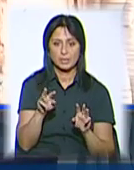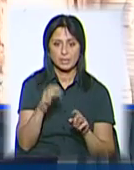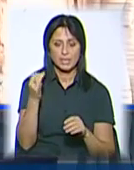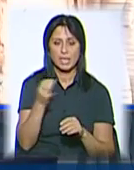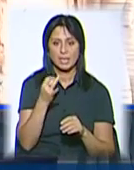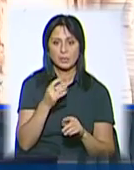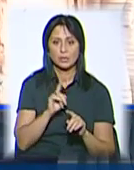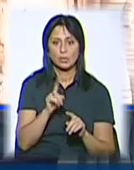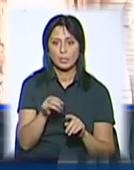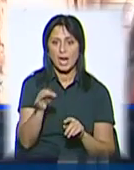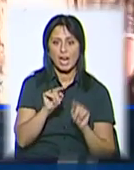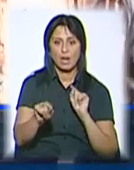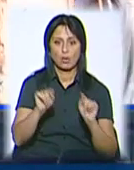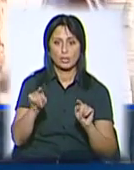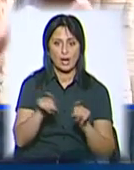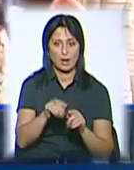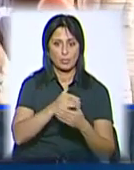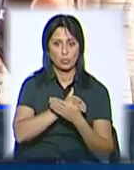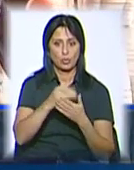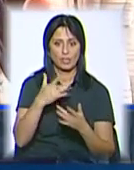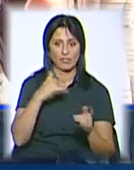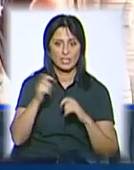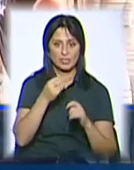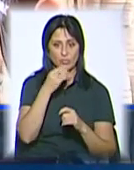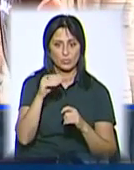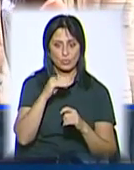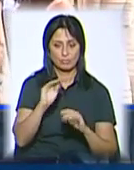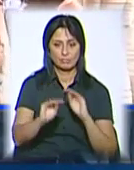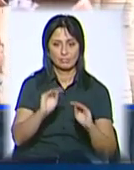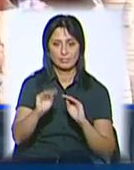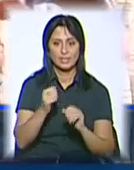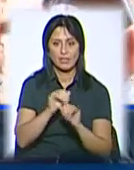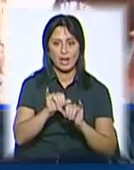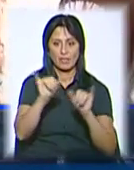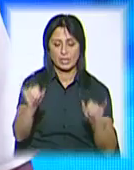დაინტერესებულია რომ რეგიონებში ამ დონის ფესტივალები დაინერგოს და განვითარდეს